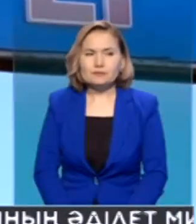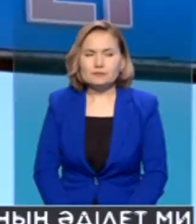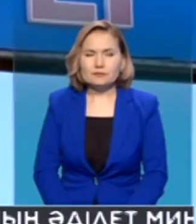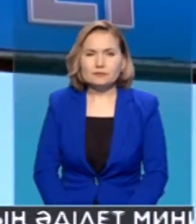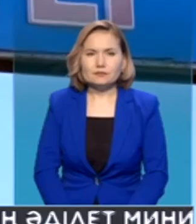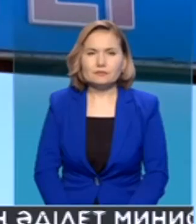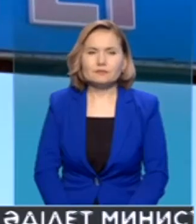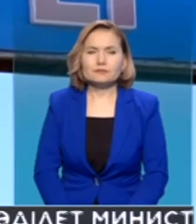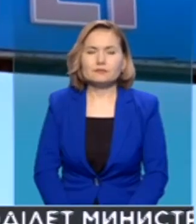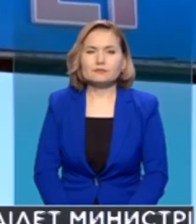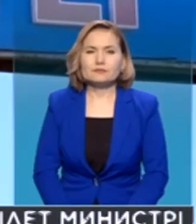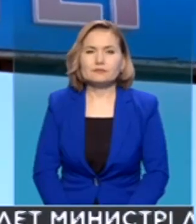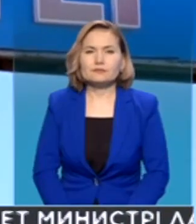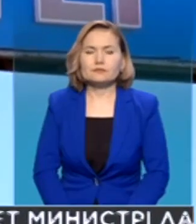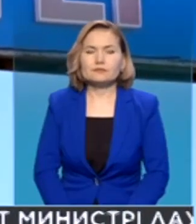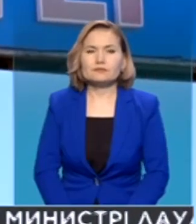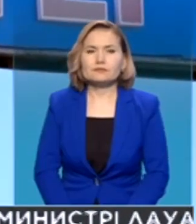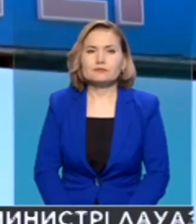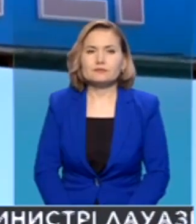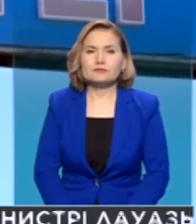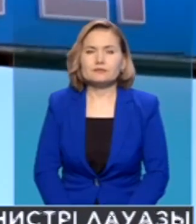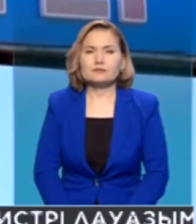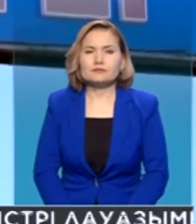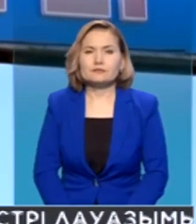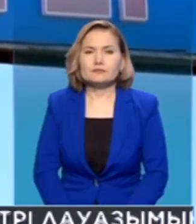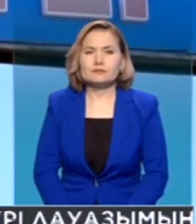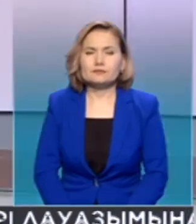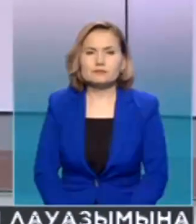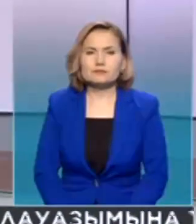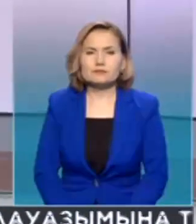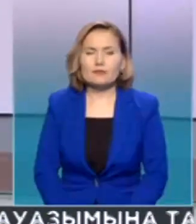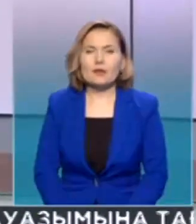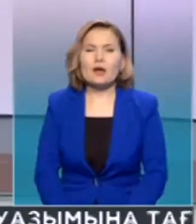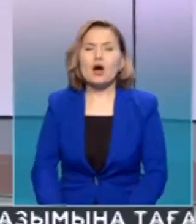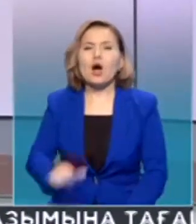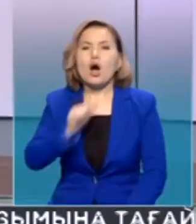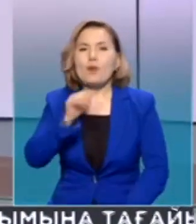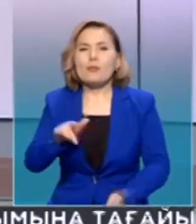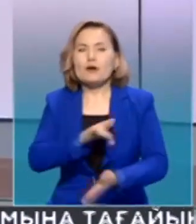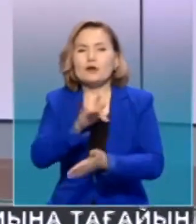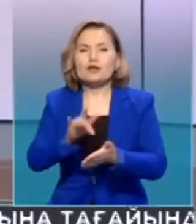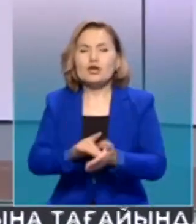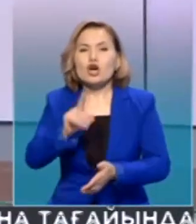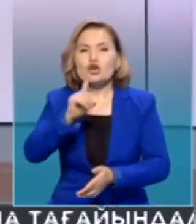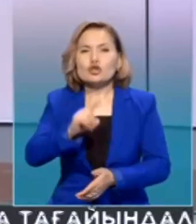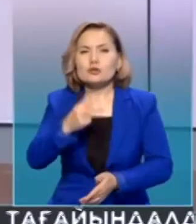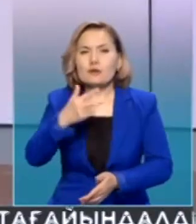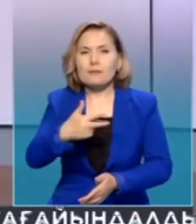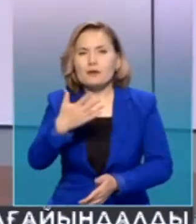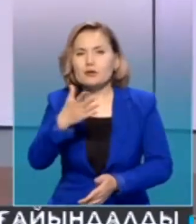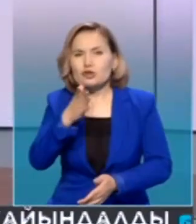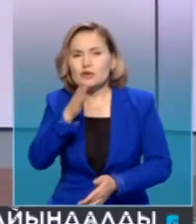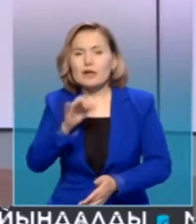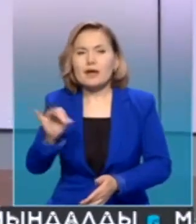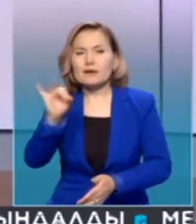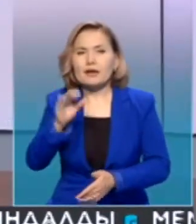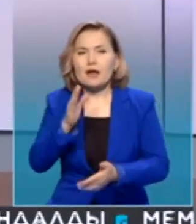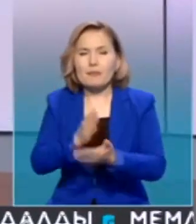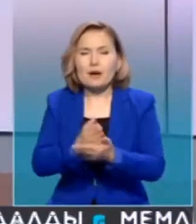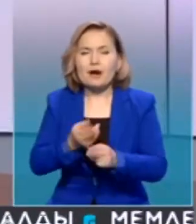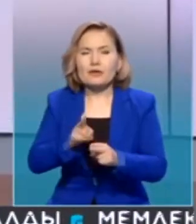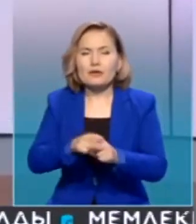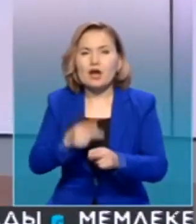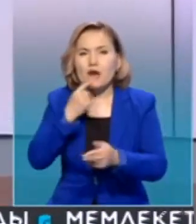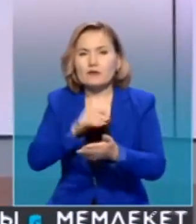Нұртаза, Қазақстан ұлттық арнасы, Абай облысы. Ал Қостанайдағы 135 жылдық тарихы бар асыл тұқымды